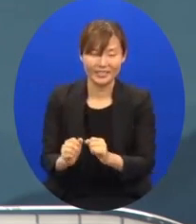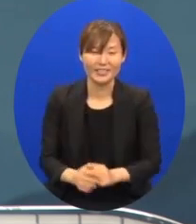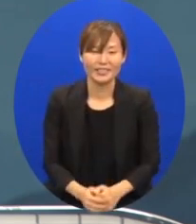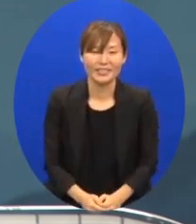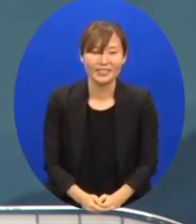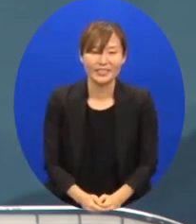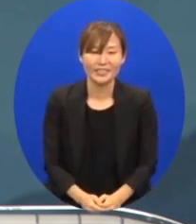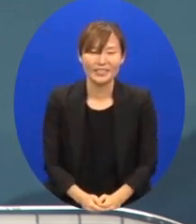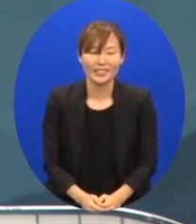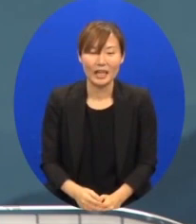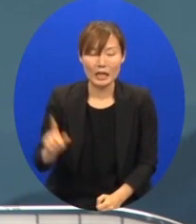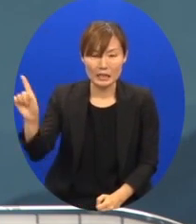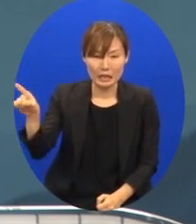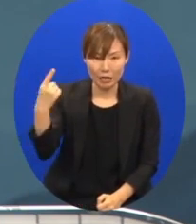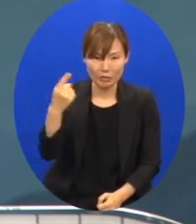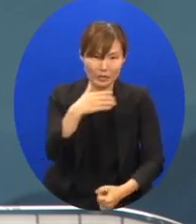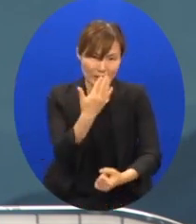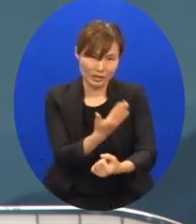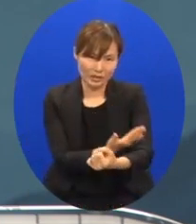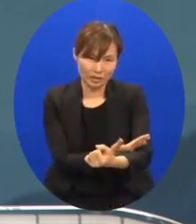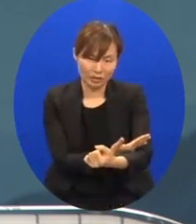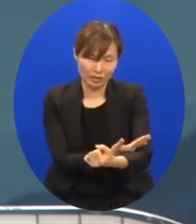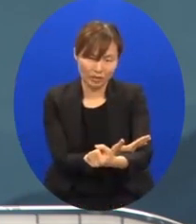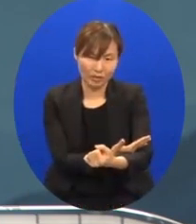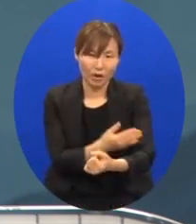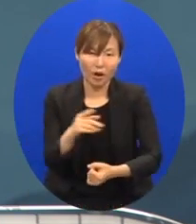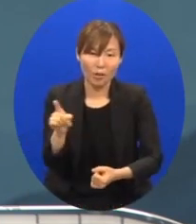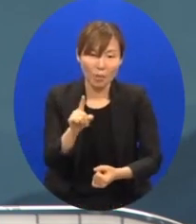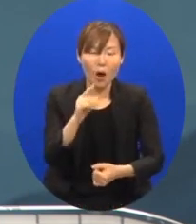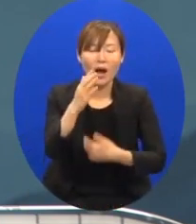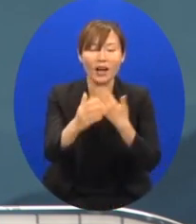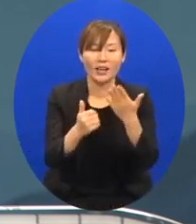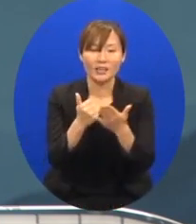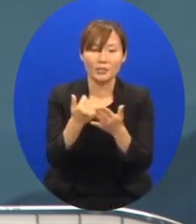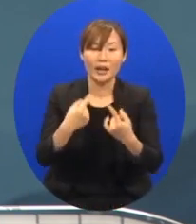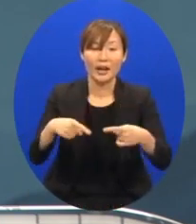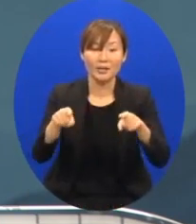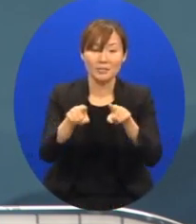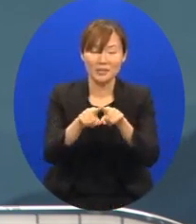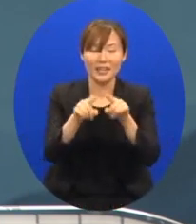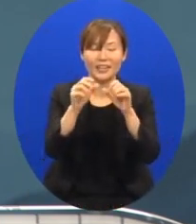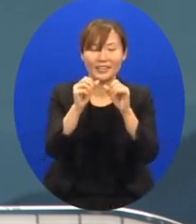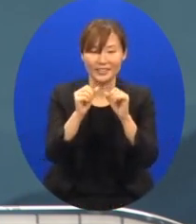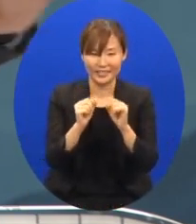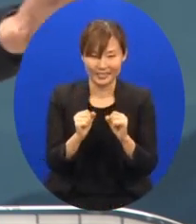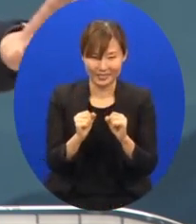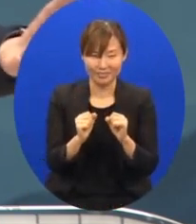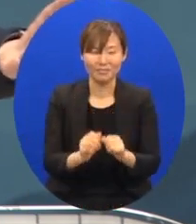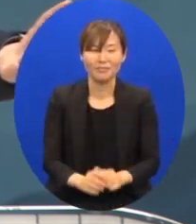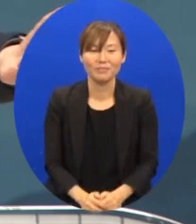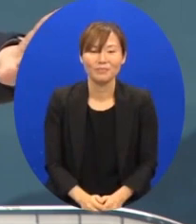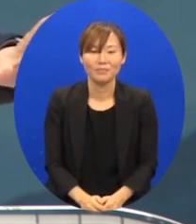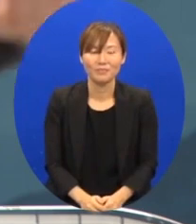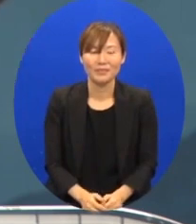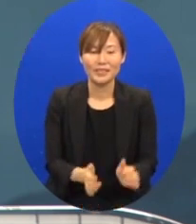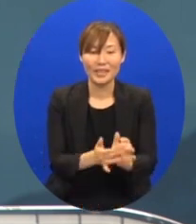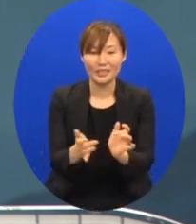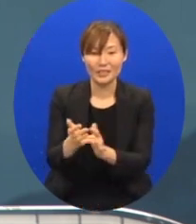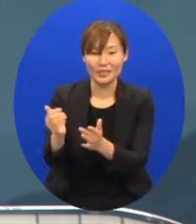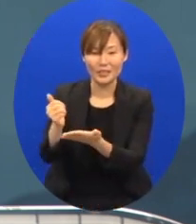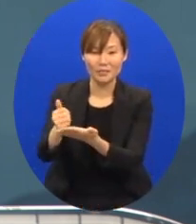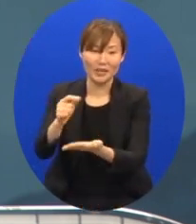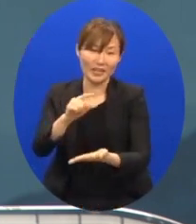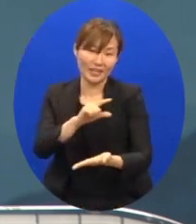가지고 있었던 능력은 항상 하나님과 함께한 이었어요 예수님의 이름이 뭡니까